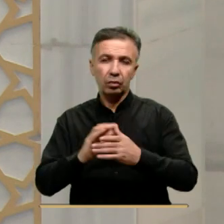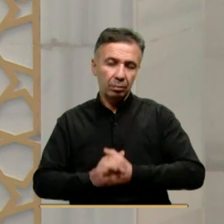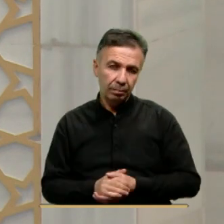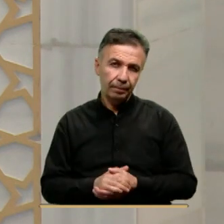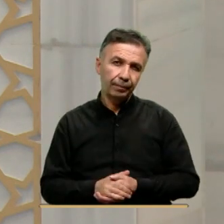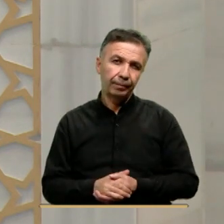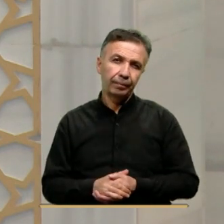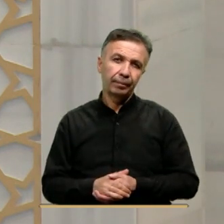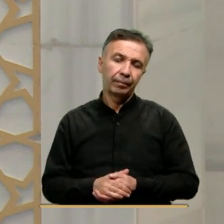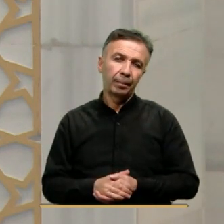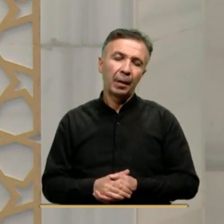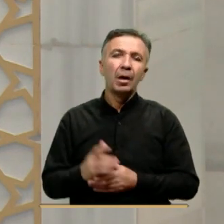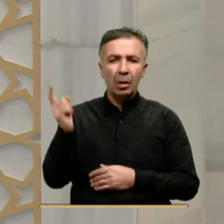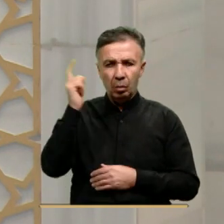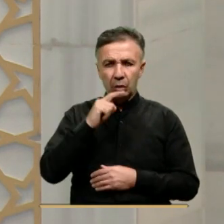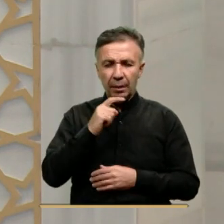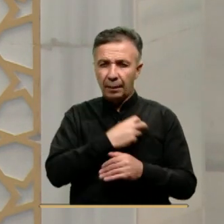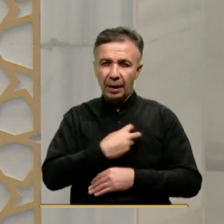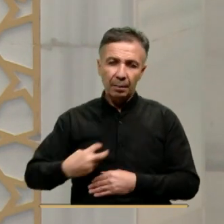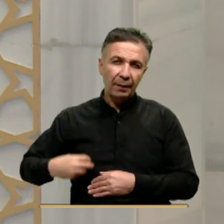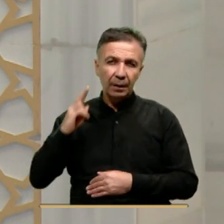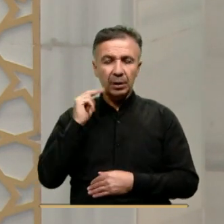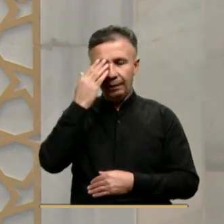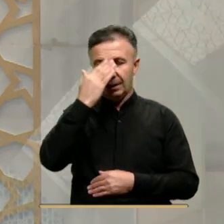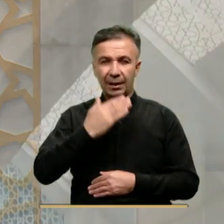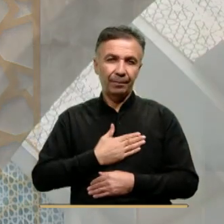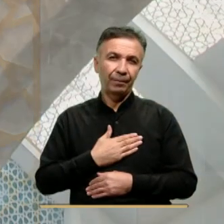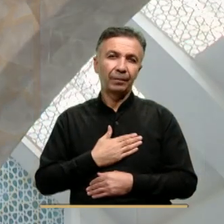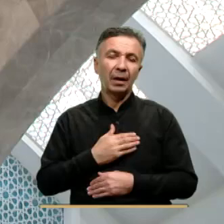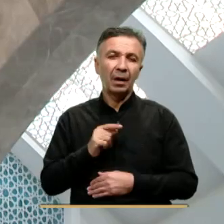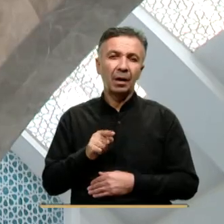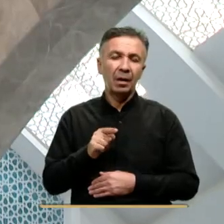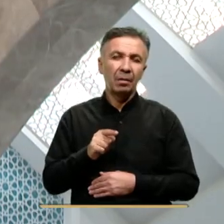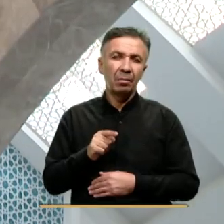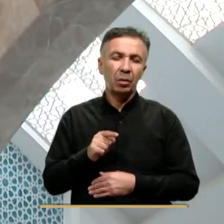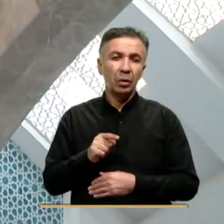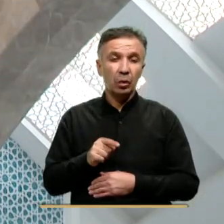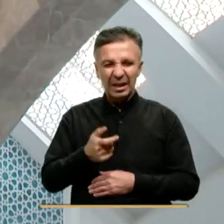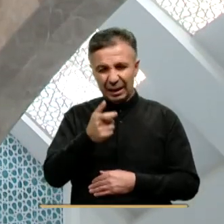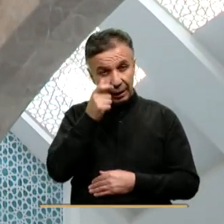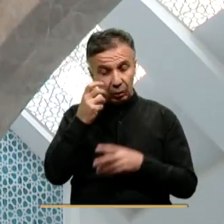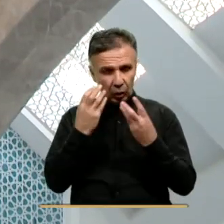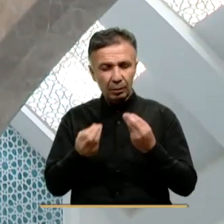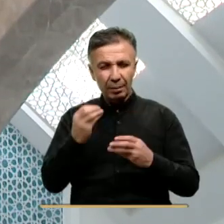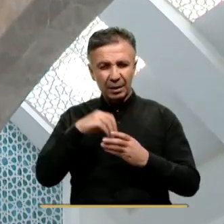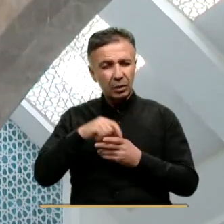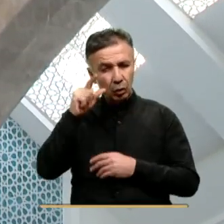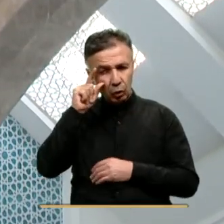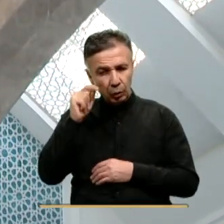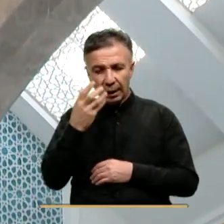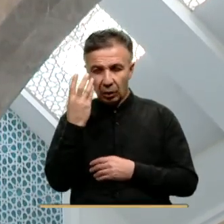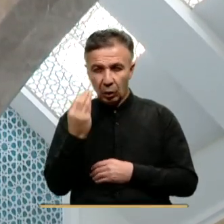koruyordur O yüzden efendimiz aleyhisselatu vesselam bunda daha Titiz davranmak için şüpheli olan